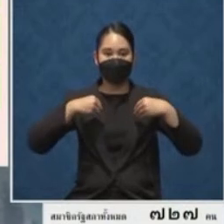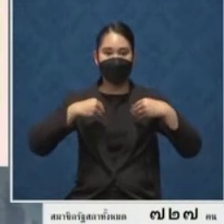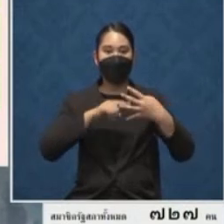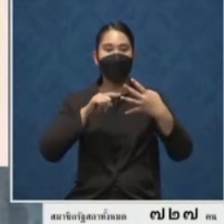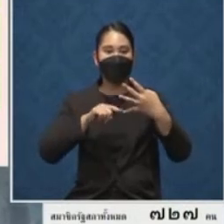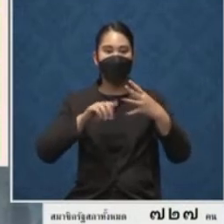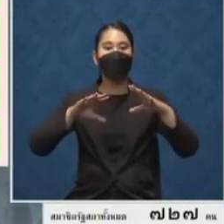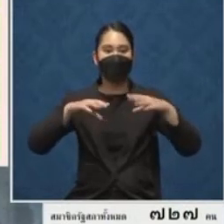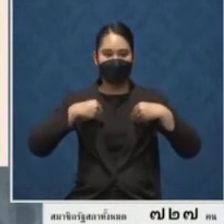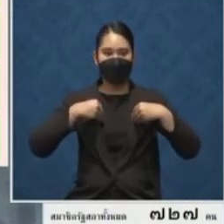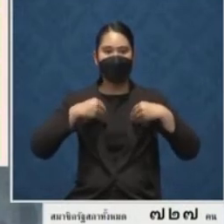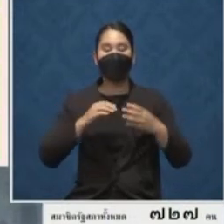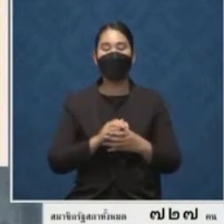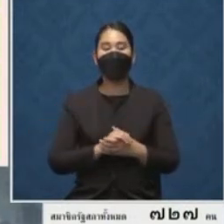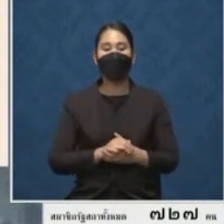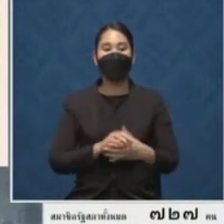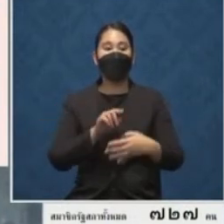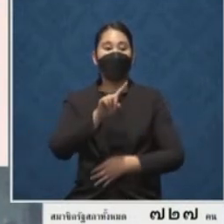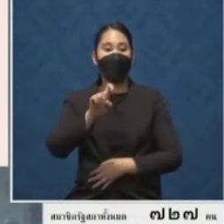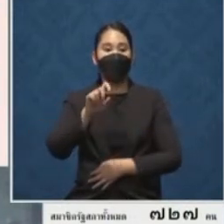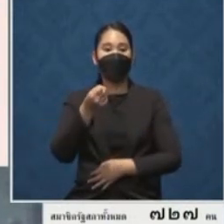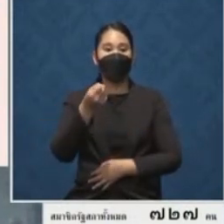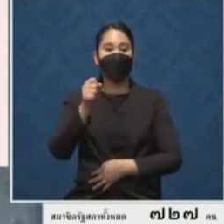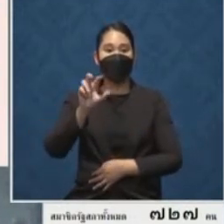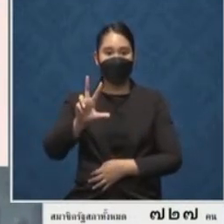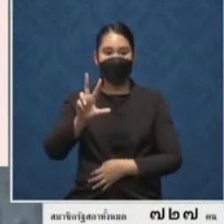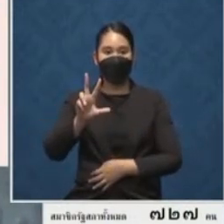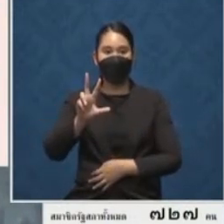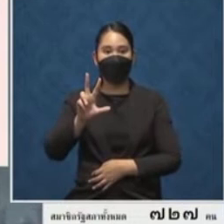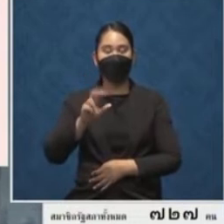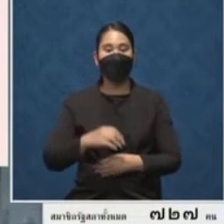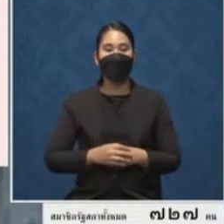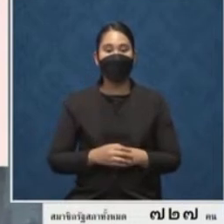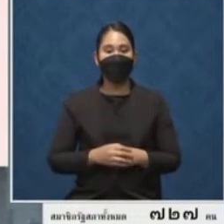ค่ะ 113นายชยุทธ ปุมมะกาญจนะ